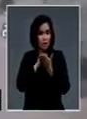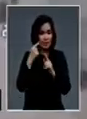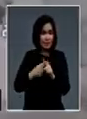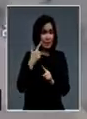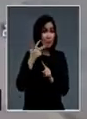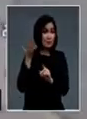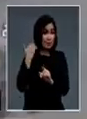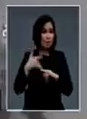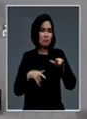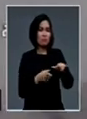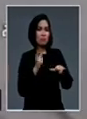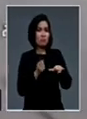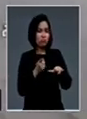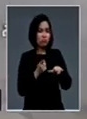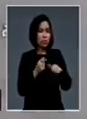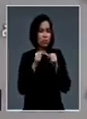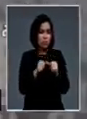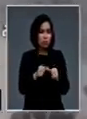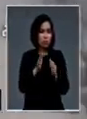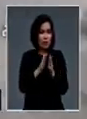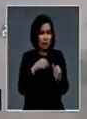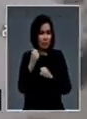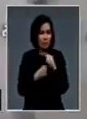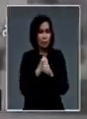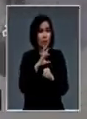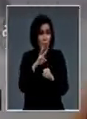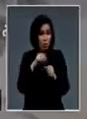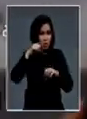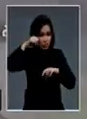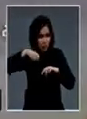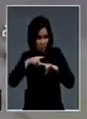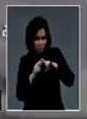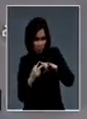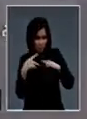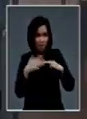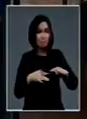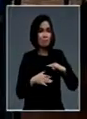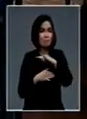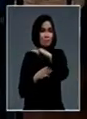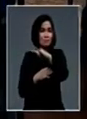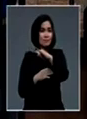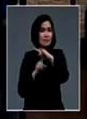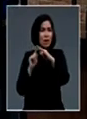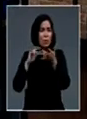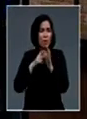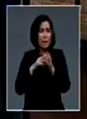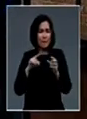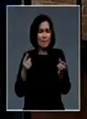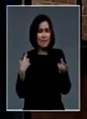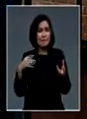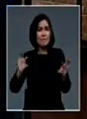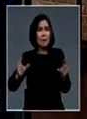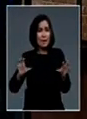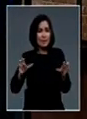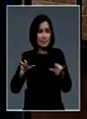จอดเก็บไว้เฉยๆมานานถึง6ปีค่ะ ถ้าใครนึกภาพ ATR ไม่ออกก็คือเหมือนเครื่องบินเล็กที่แบบ2ใบพัดที่อยู่ด้าน